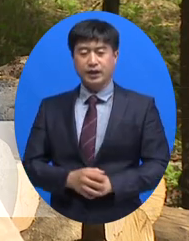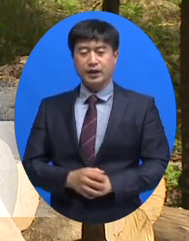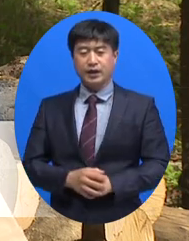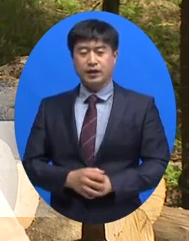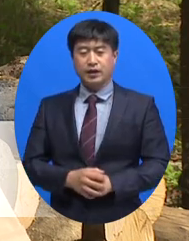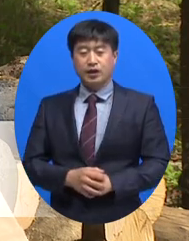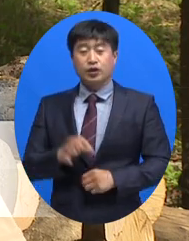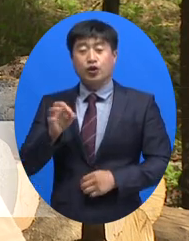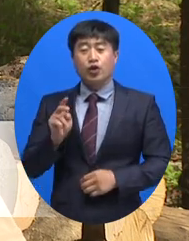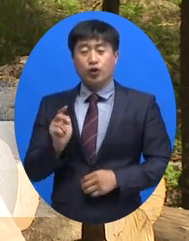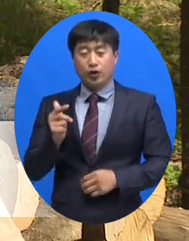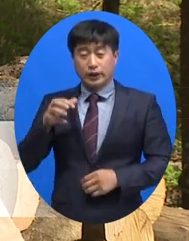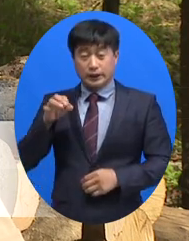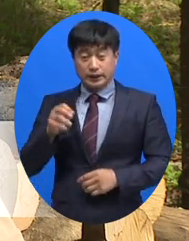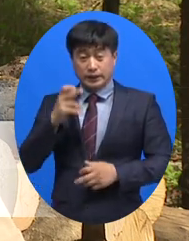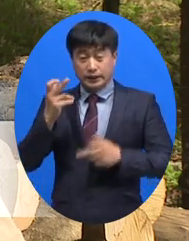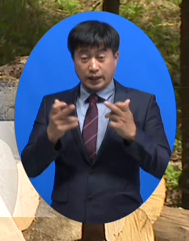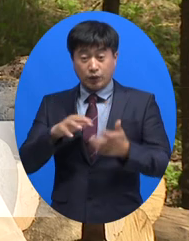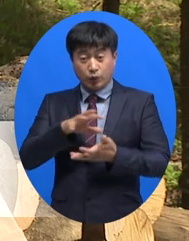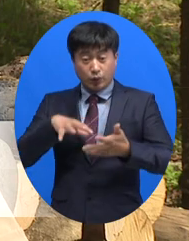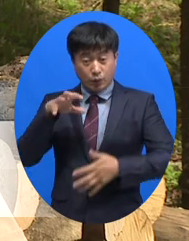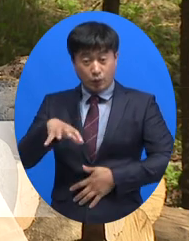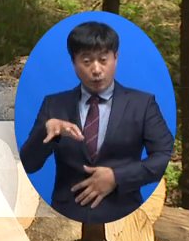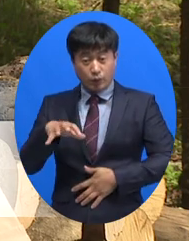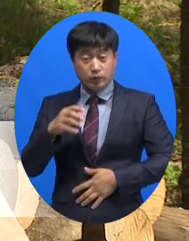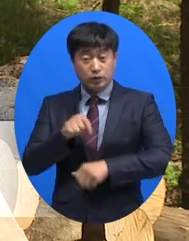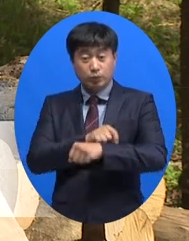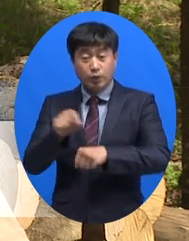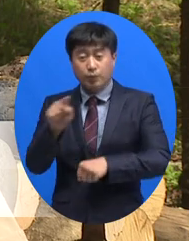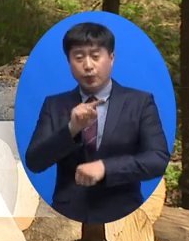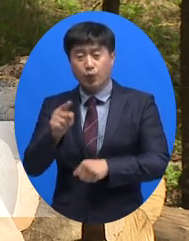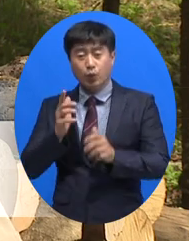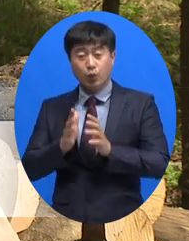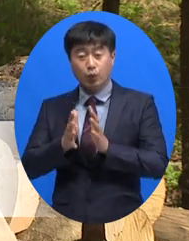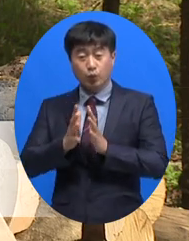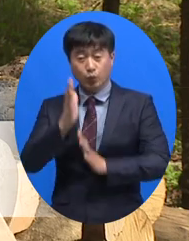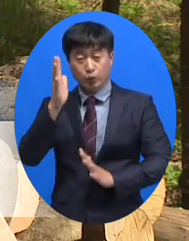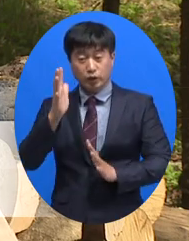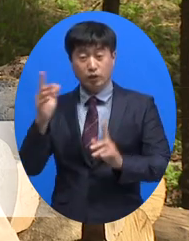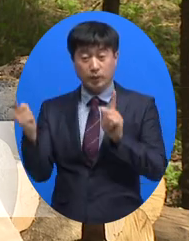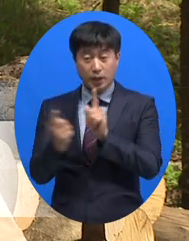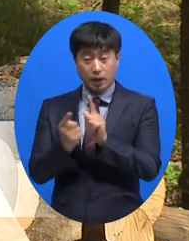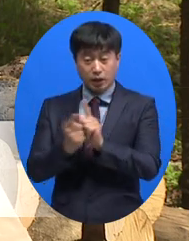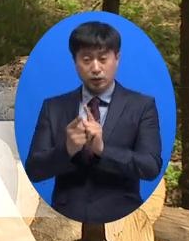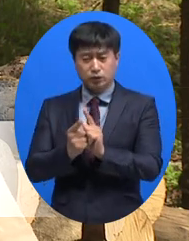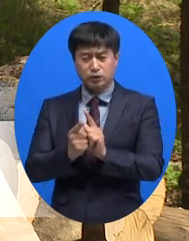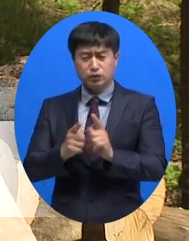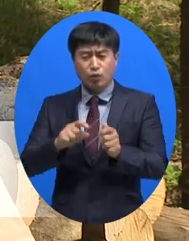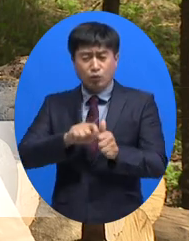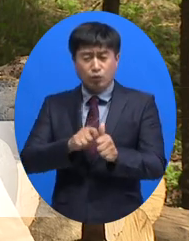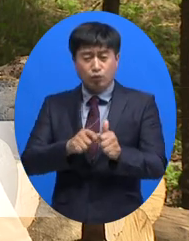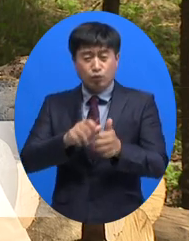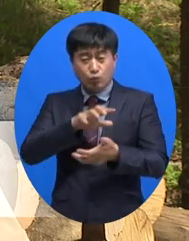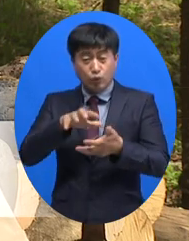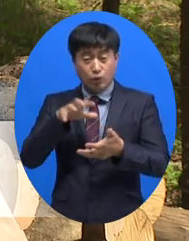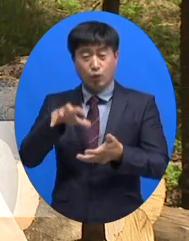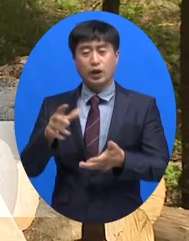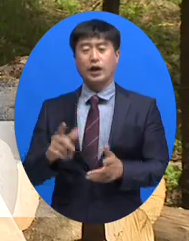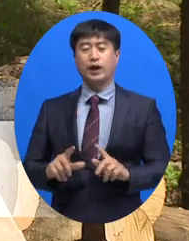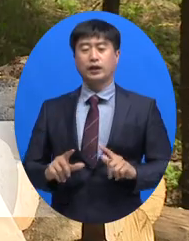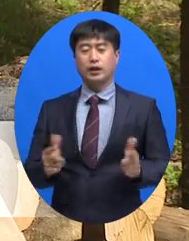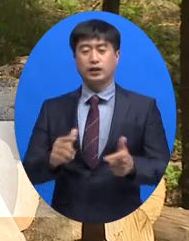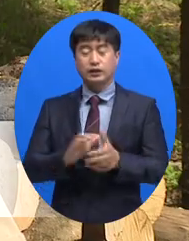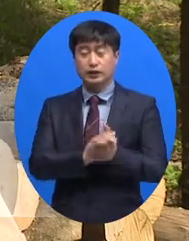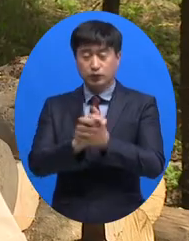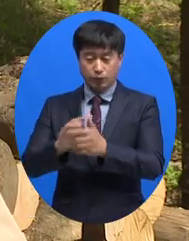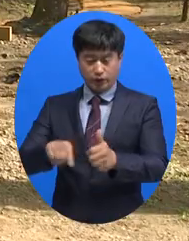시설입니다. 연인산 숲놀이터의 특징은 도심에 만나는 인공적인 놀이터가 아니라 친환경적인